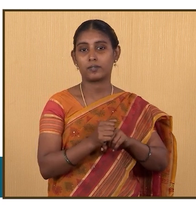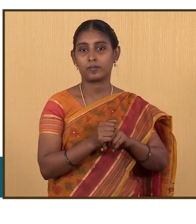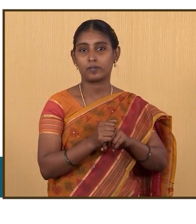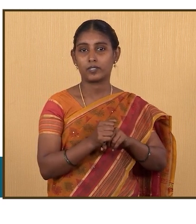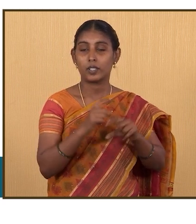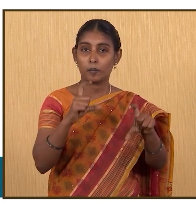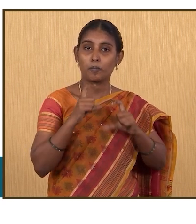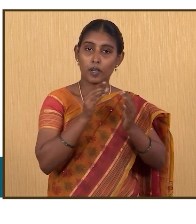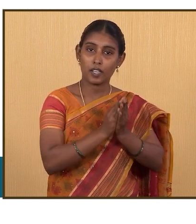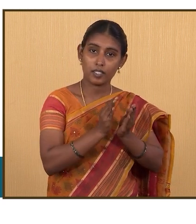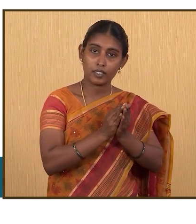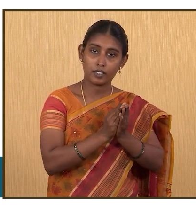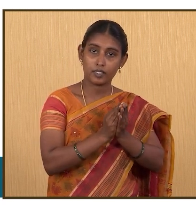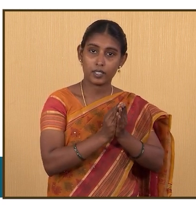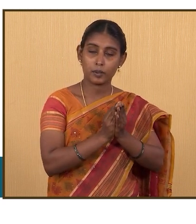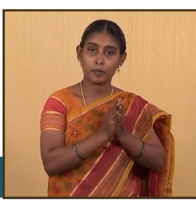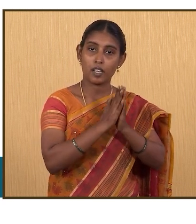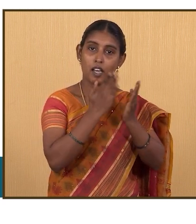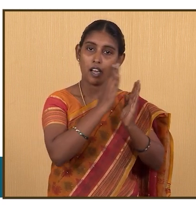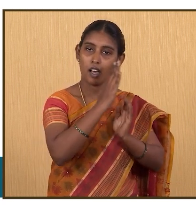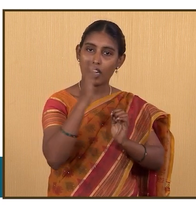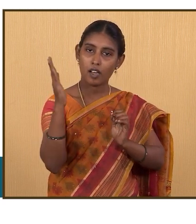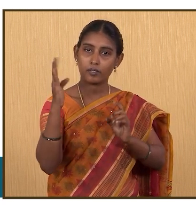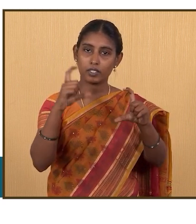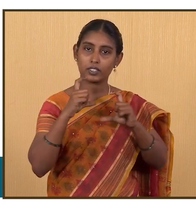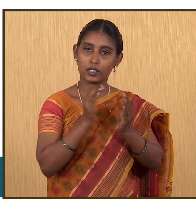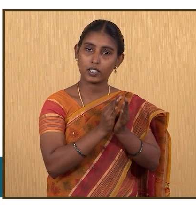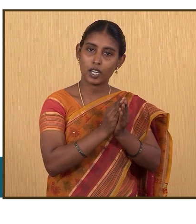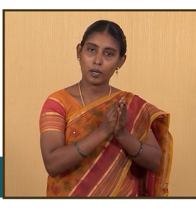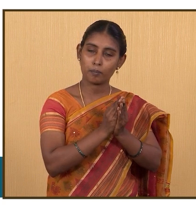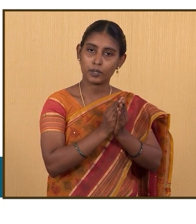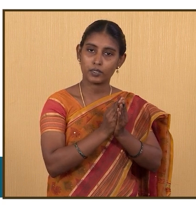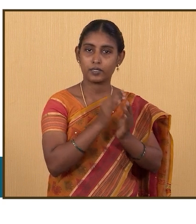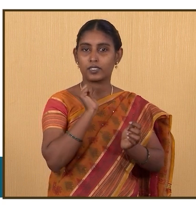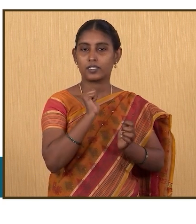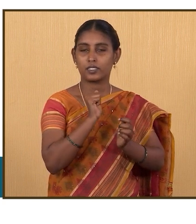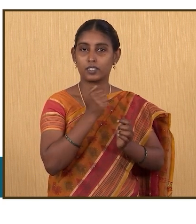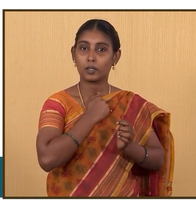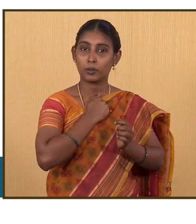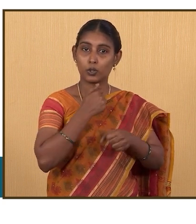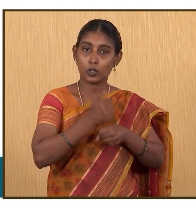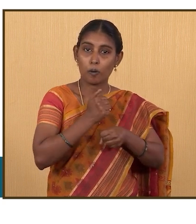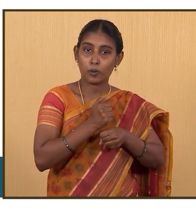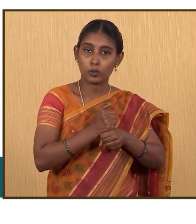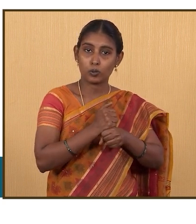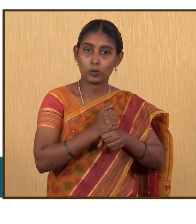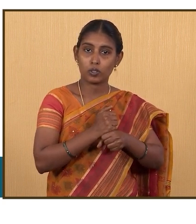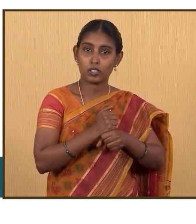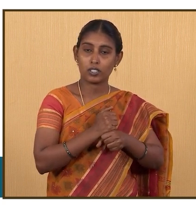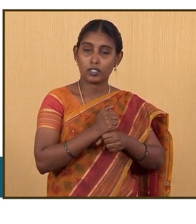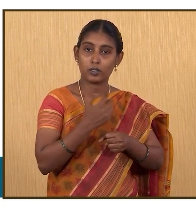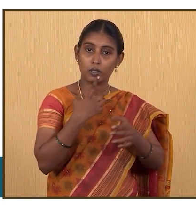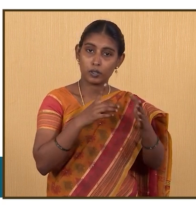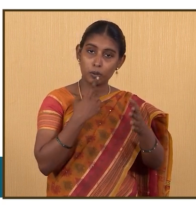முதன்மையான பாதுகாப்பு ஆவண காப்பகம் அப்படின்னு சொல்லலாம். நம்ம இந்திய அரசோடைய ஆவணங்கள்